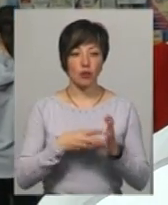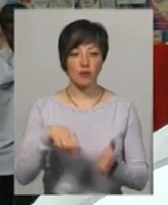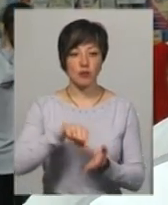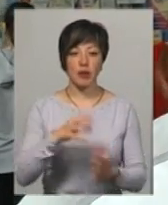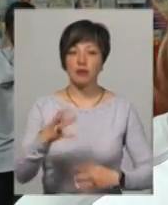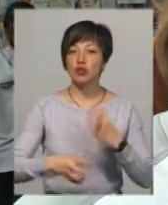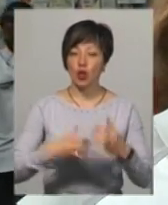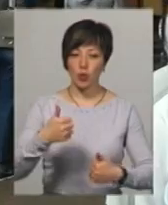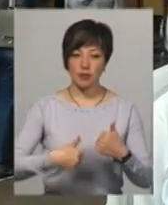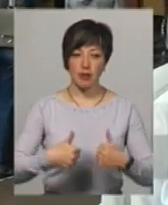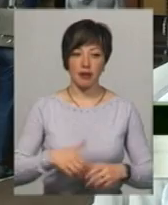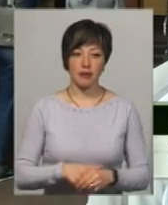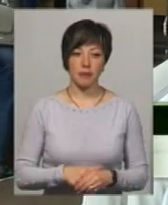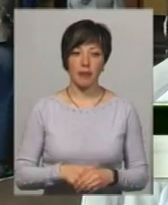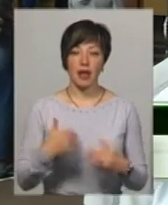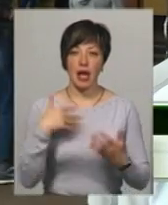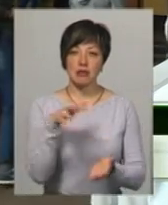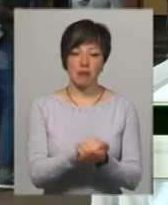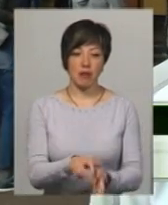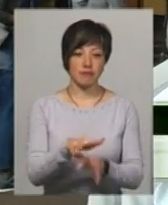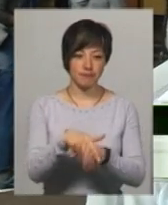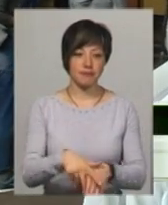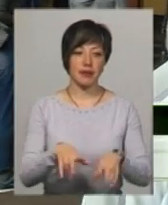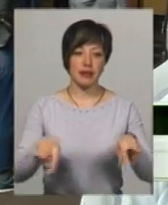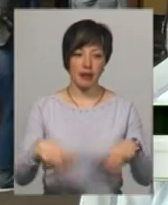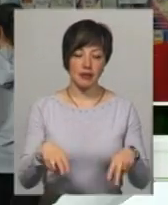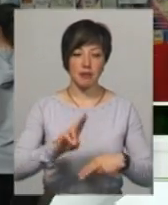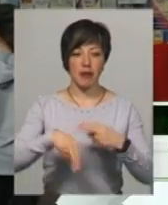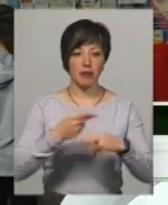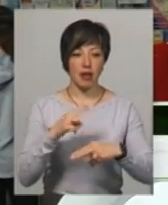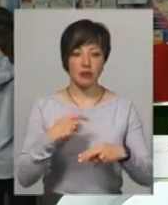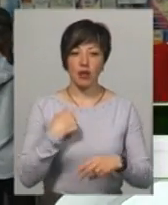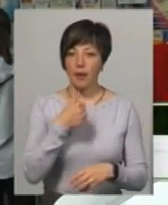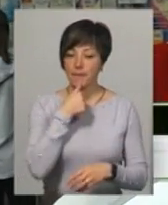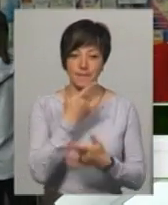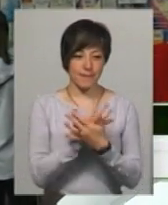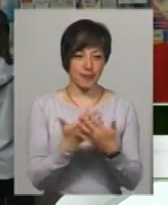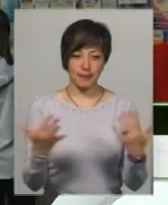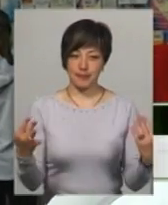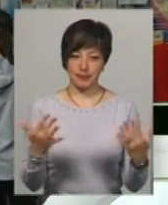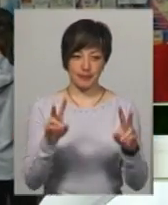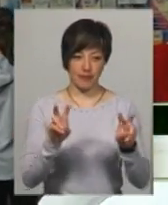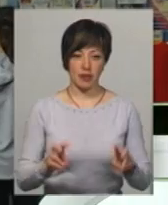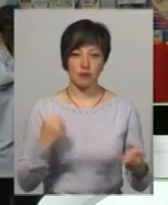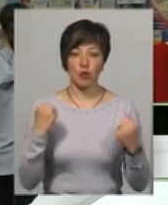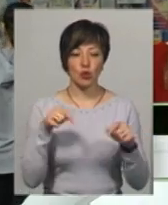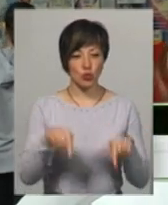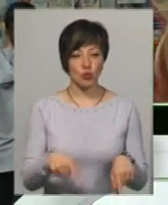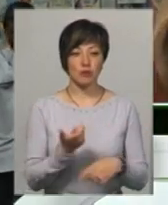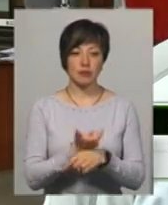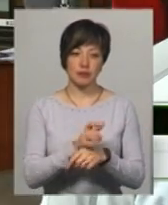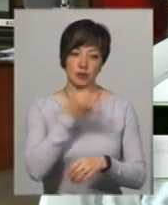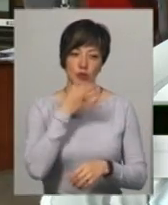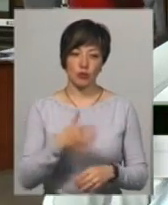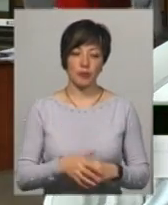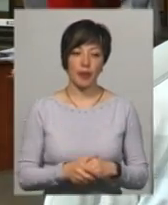на міжнародних змаганнях. Займалася верховою їздою, танцями, гімнастикою. Я перепробувала багато видів спорту, але саме тут мені сподобалось